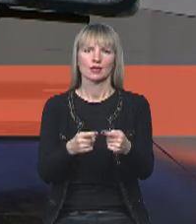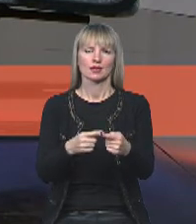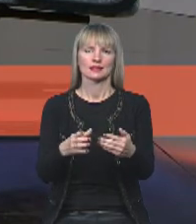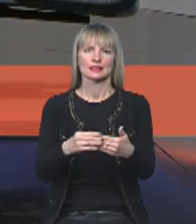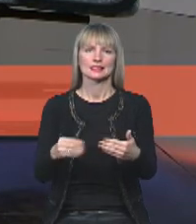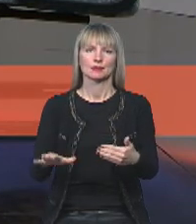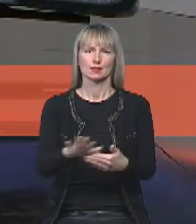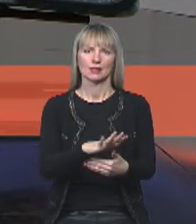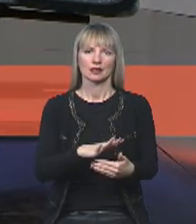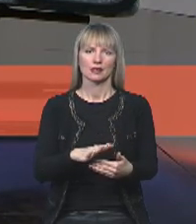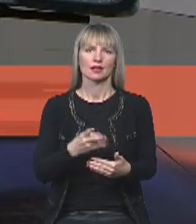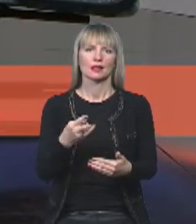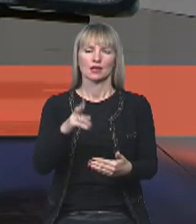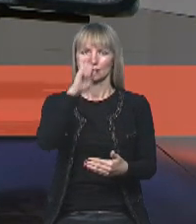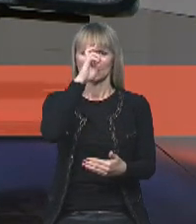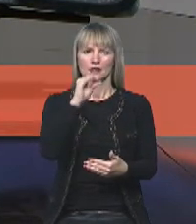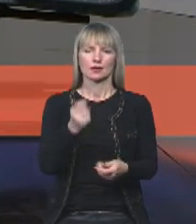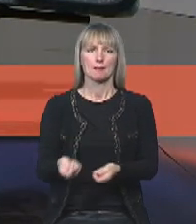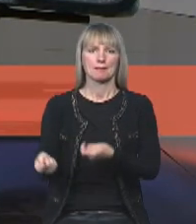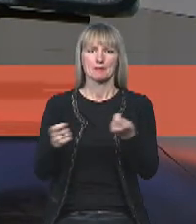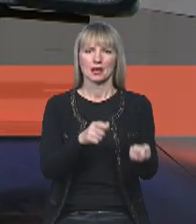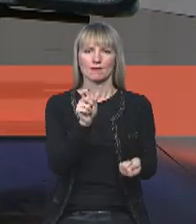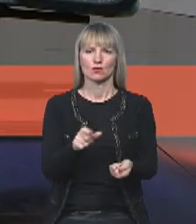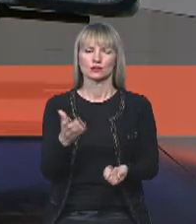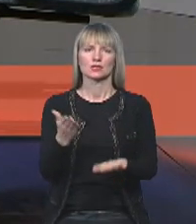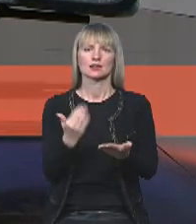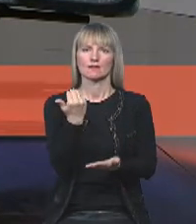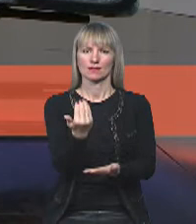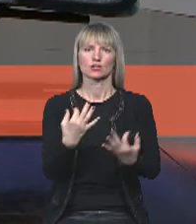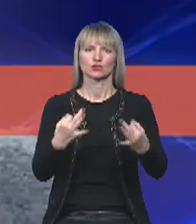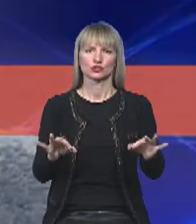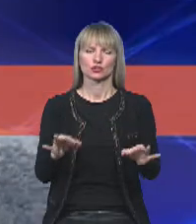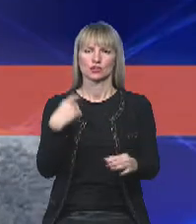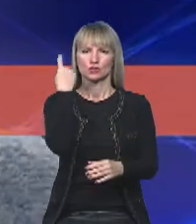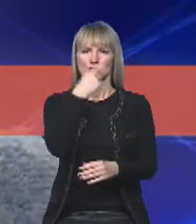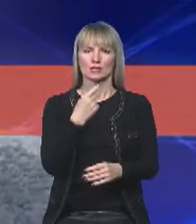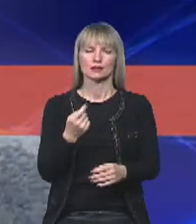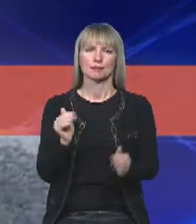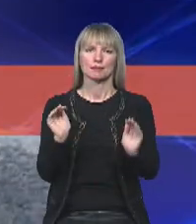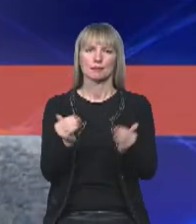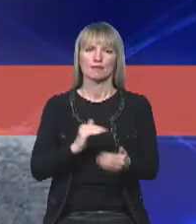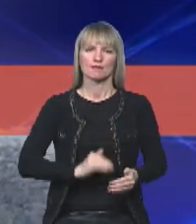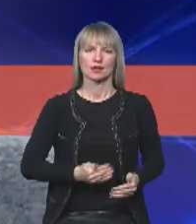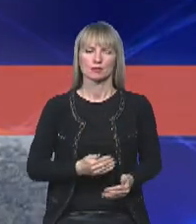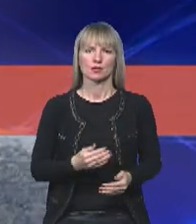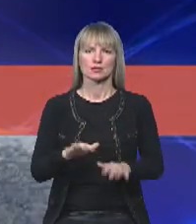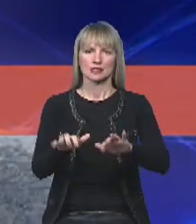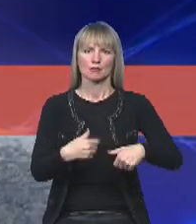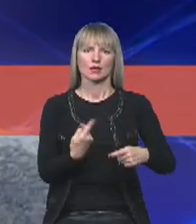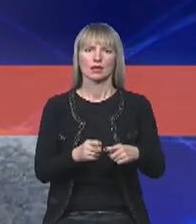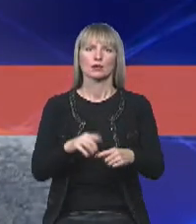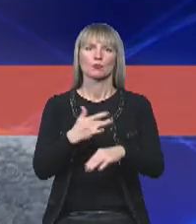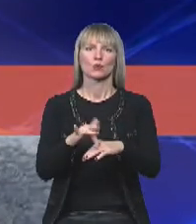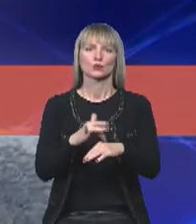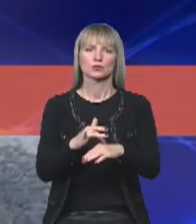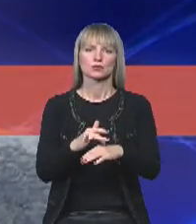землі, як государство, і перевозчик. Якщо ви дозволите частним, мелким компаніям забирати цей мусор, хоча